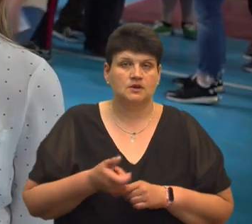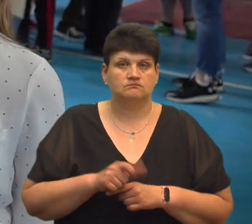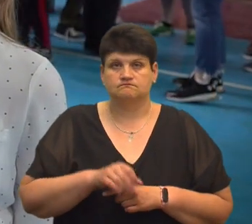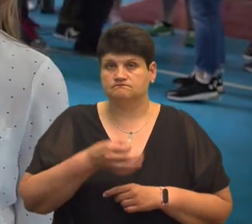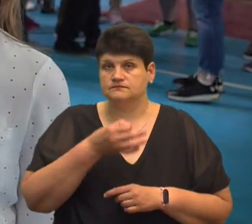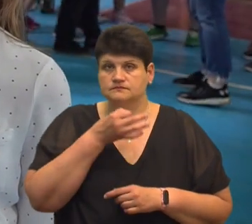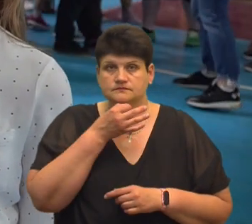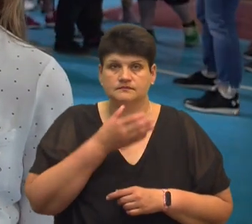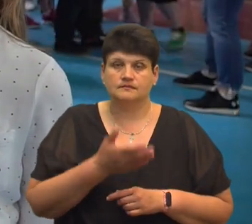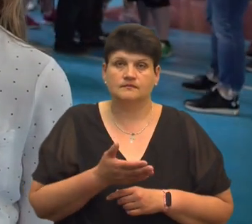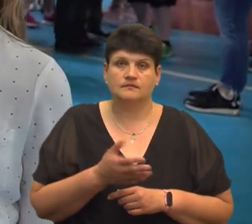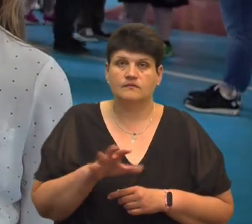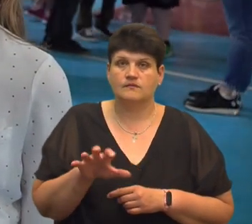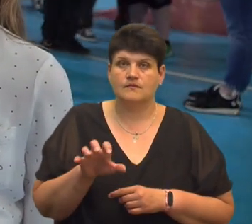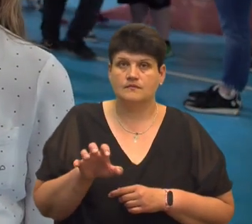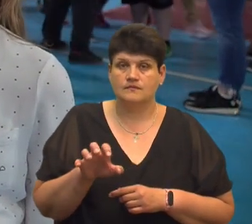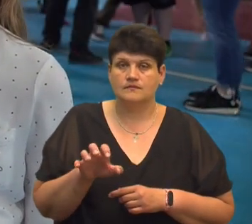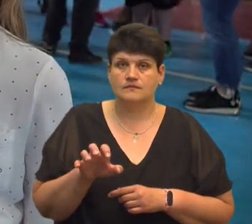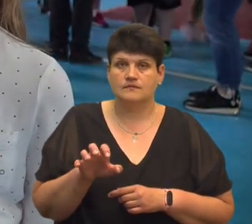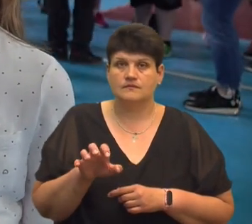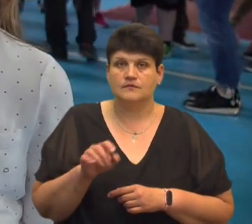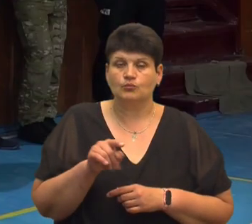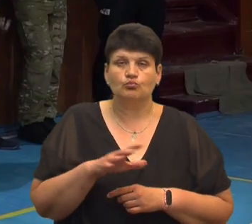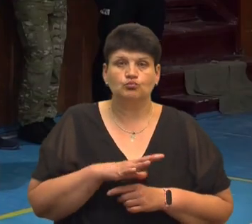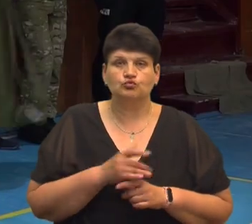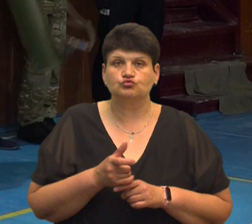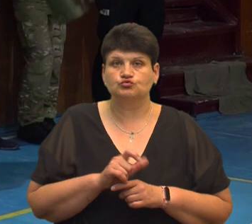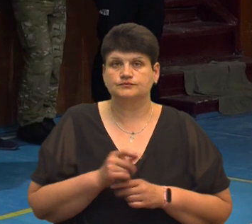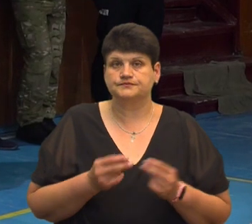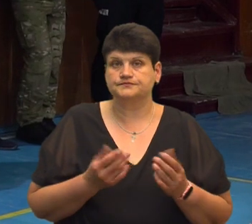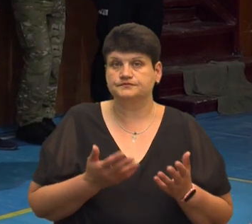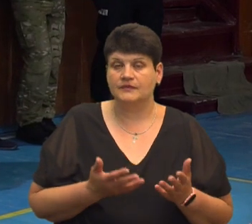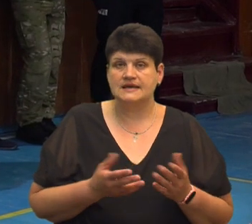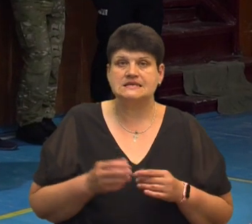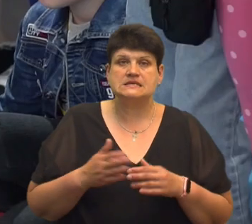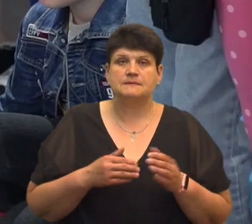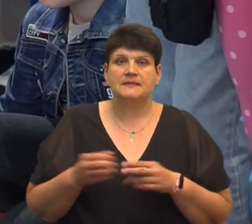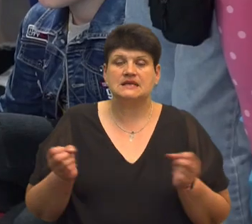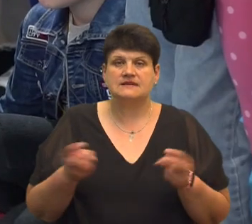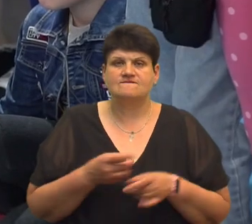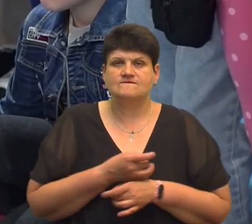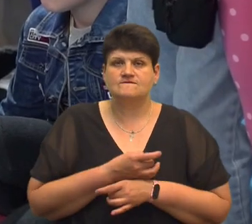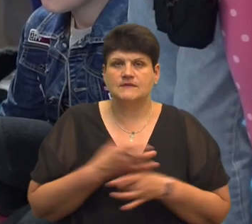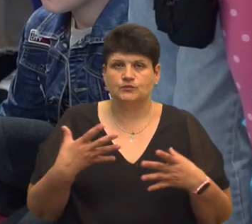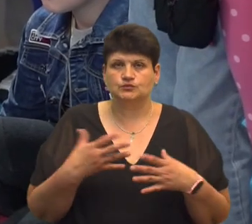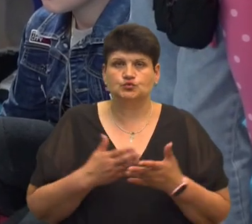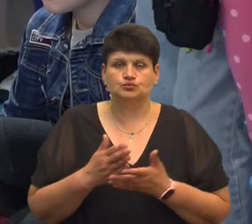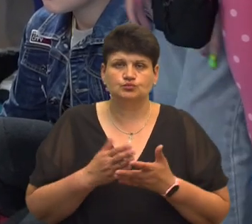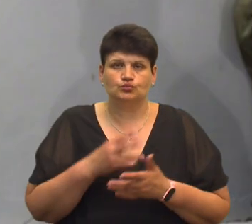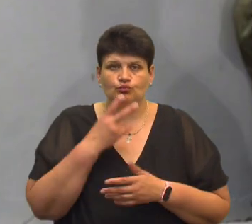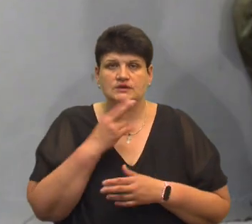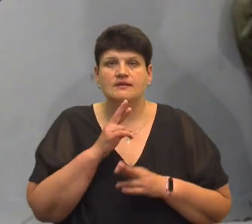про собаку, він був дуже розумний. Спеціалісти вибухотехнічної служби показали дітям, як